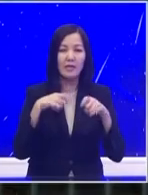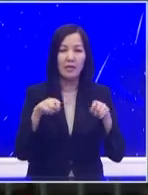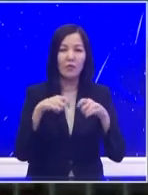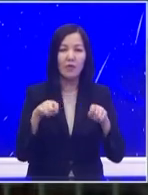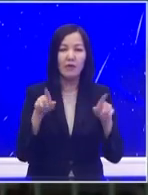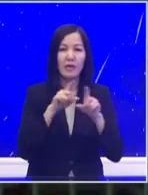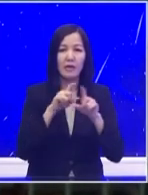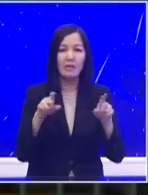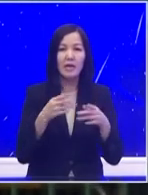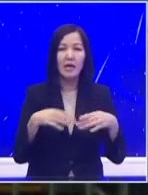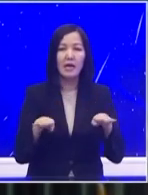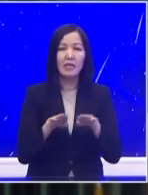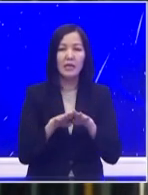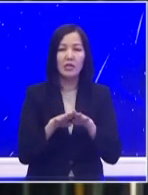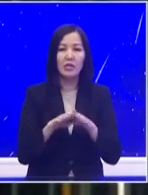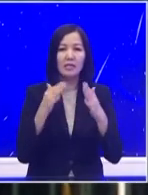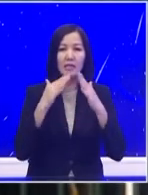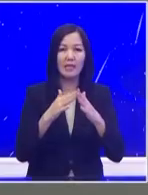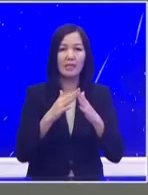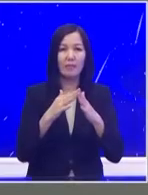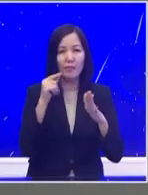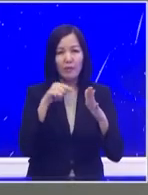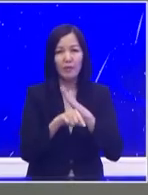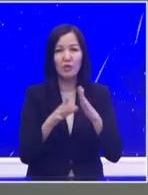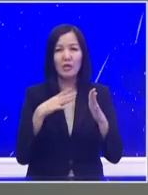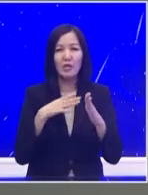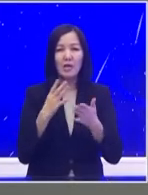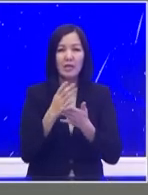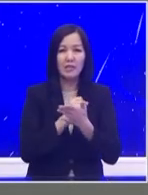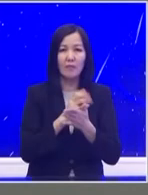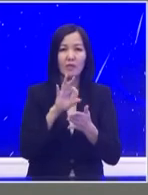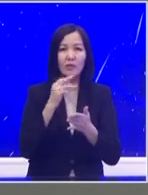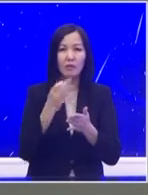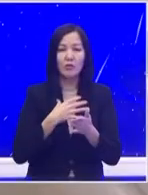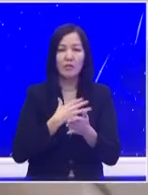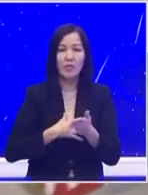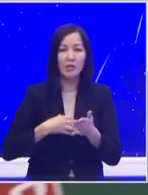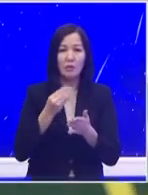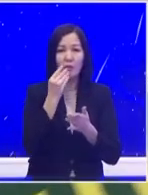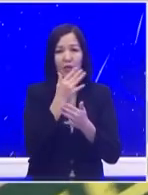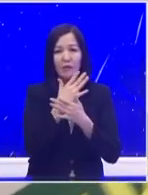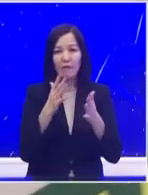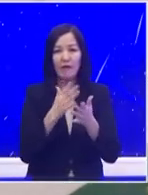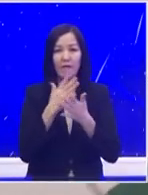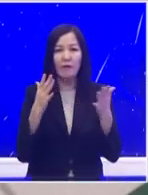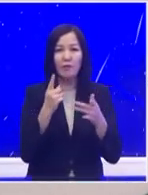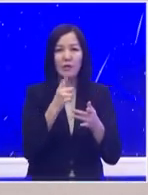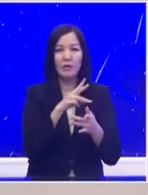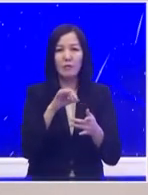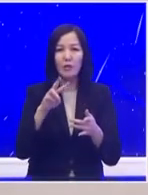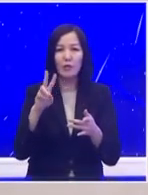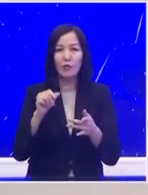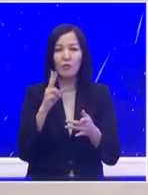и торговых организациях, а также в других складских помещениях имеются запасы социально значимых продтоваров в объеме более